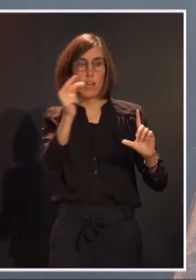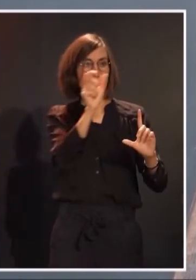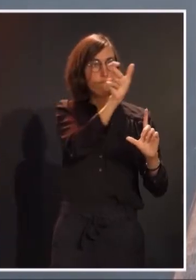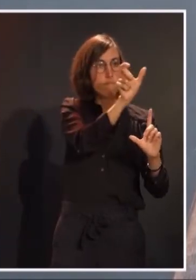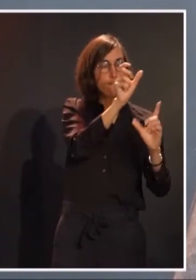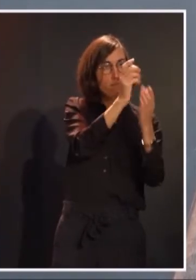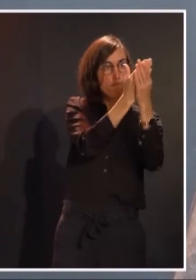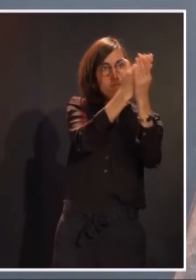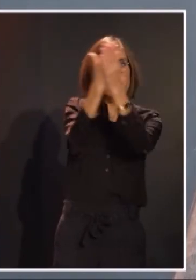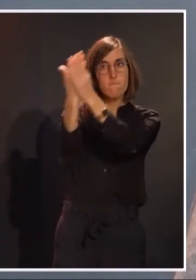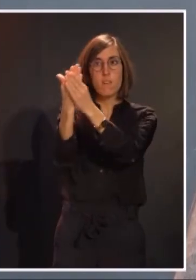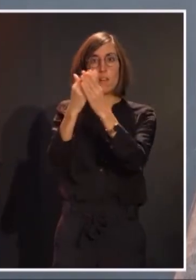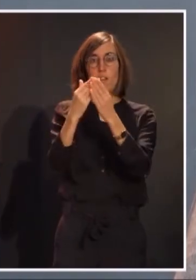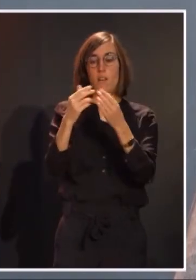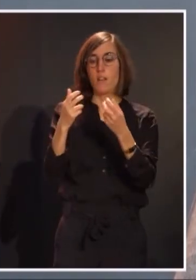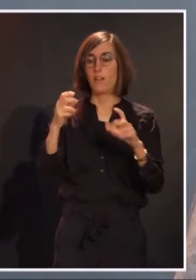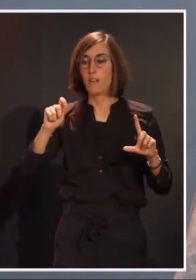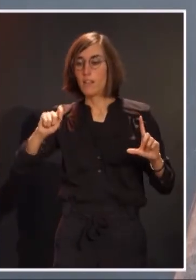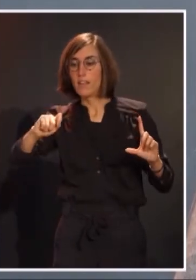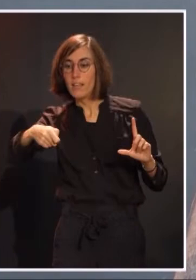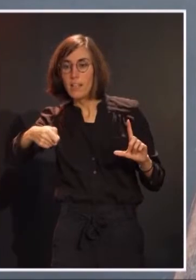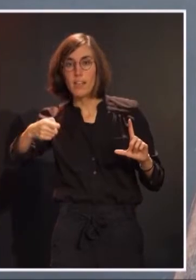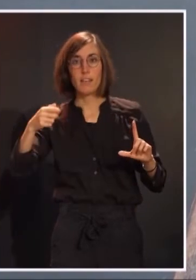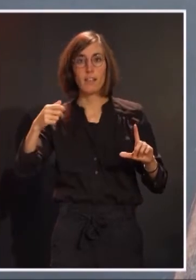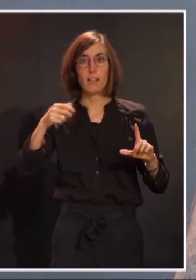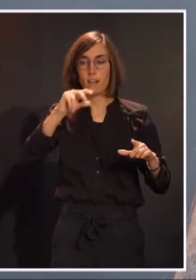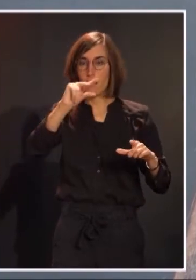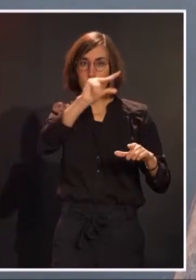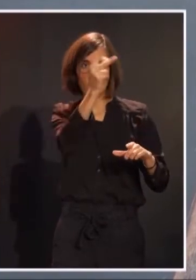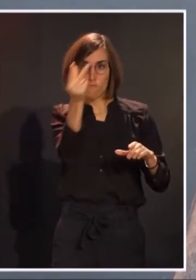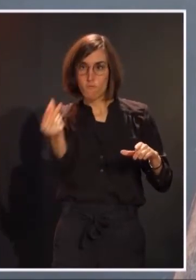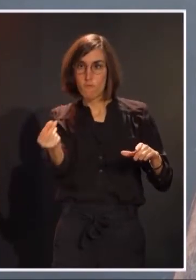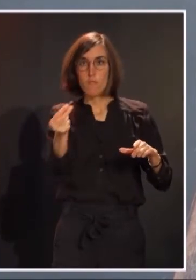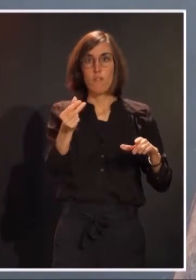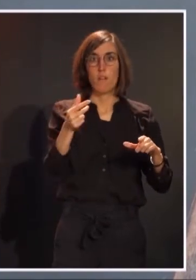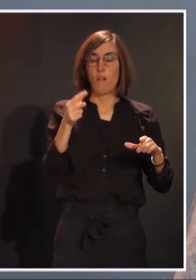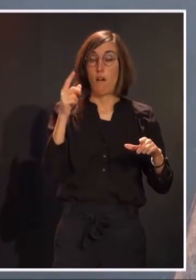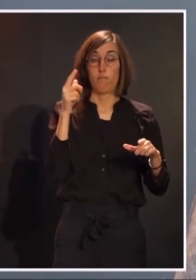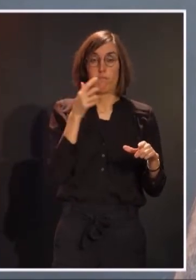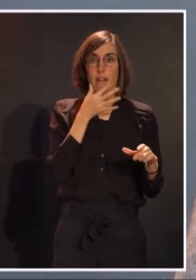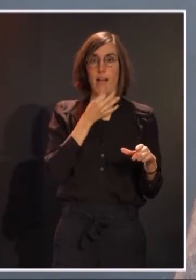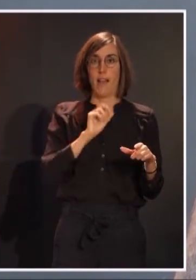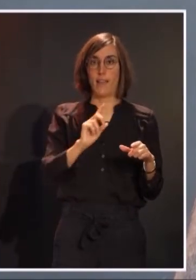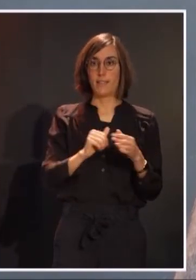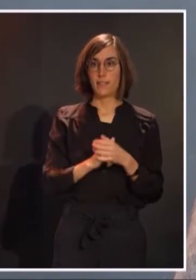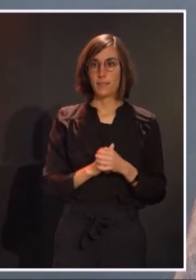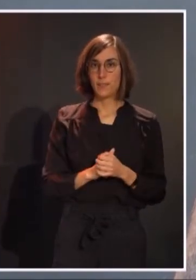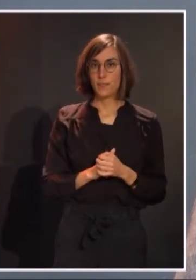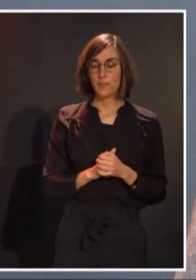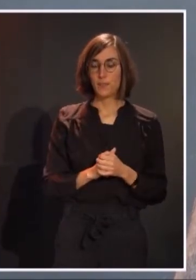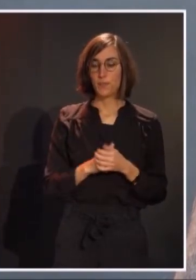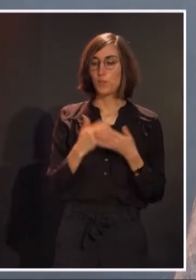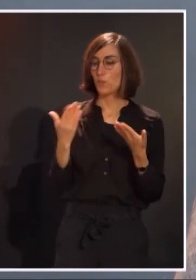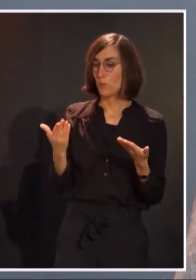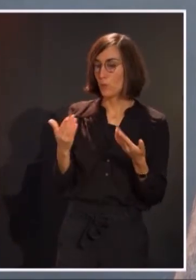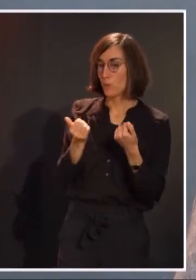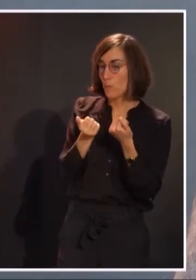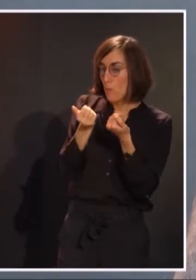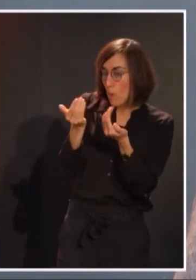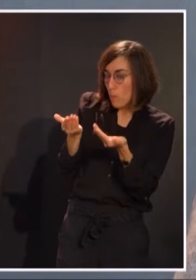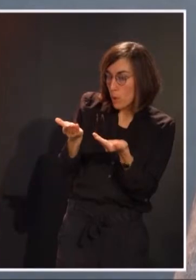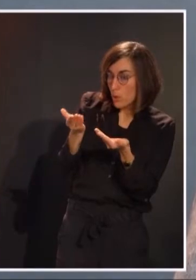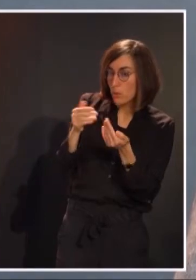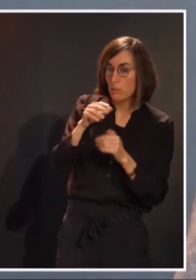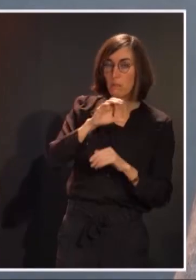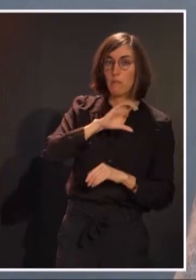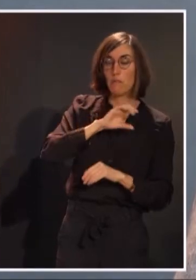n'était pas à l'aise. Et puis finalement, le fait d'avoir essayé cet outil-là, donc on lui avait mis à